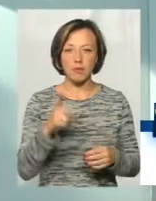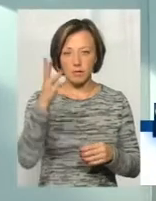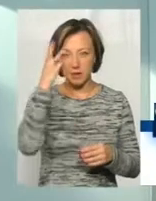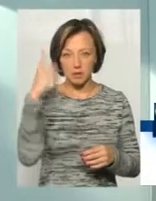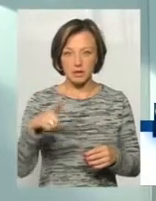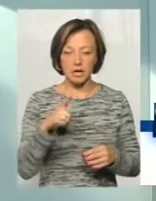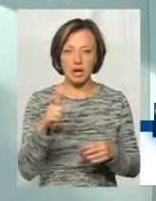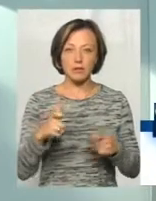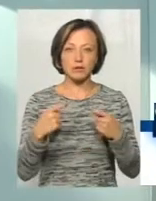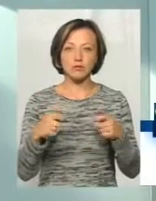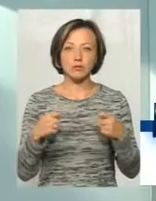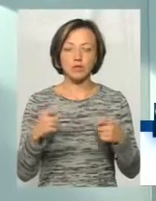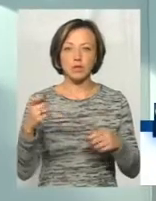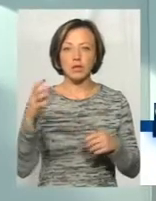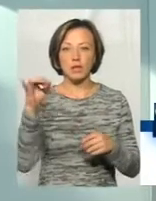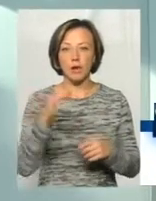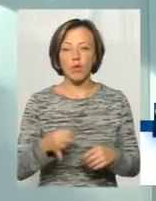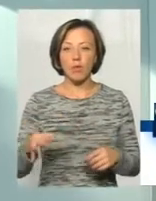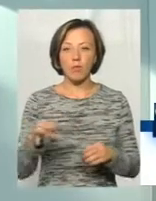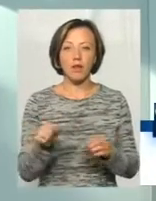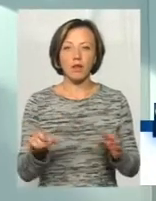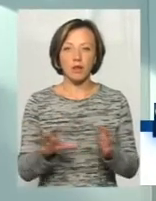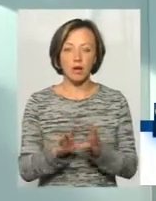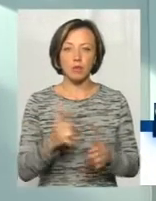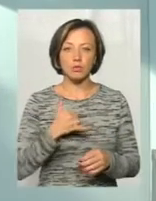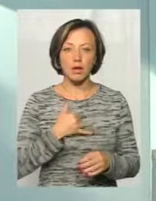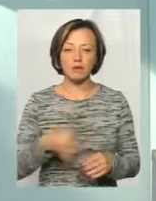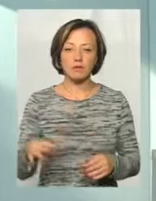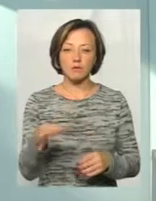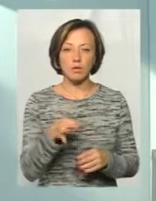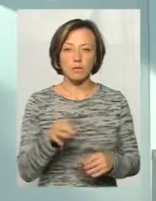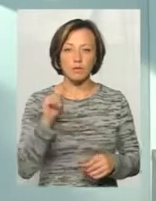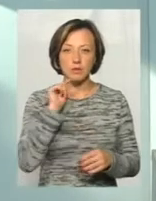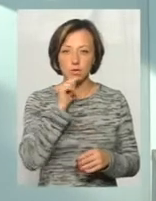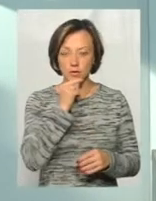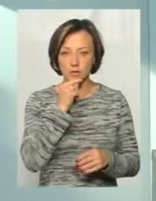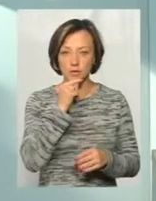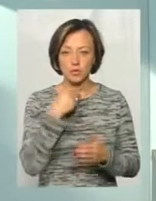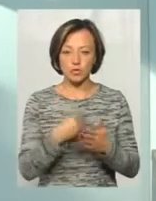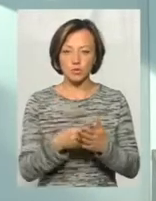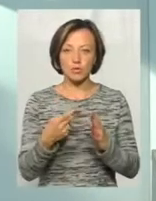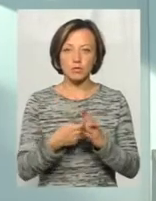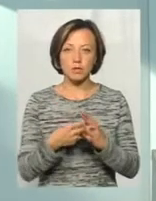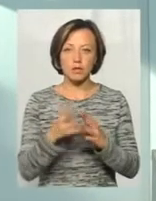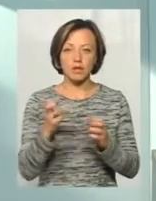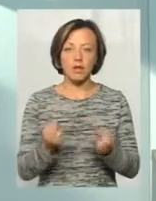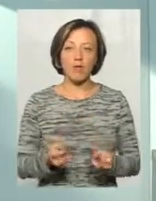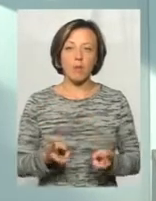Хмельницьгазбуд і Обленерго, у нас по області сьогодні зекономлених сум субсидій на